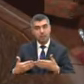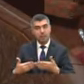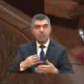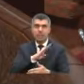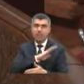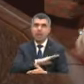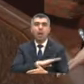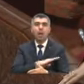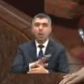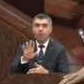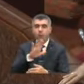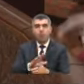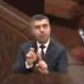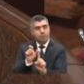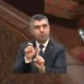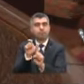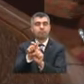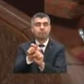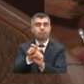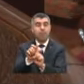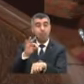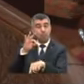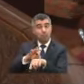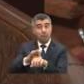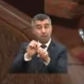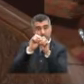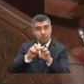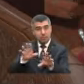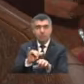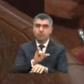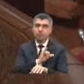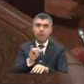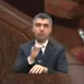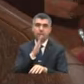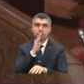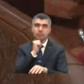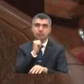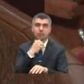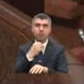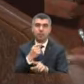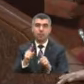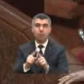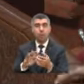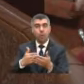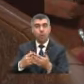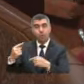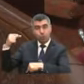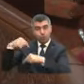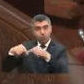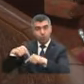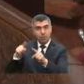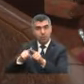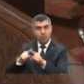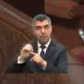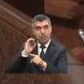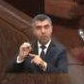نبقاو متحكمين في الوضع الوبائي، لأن به قدرنا باش تاخذنا القرار ديال استئناف الرحلات، وإلا راه